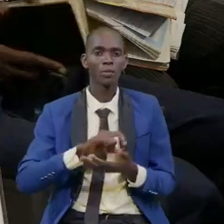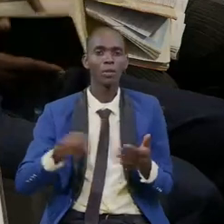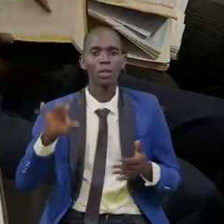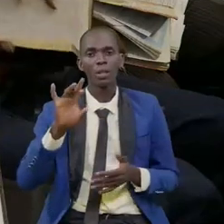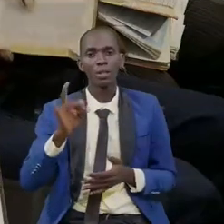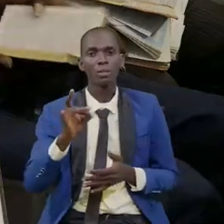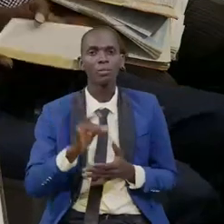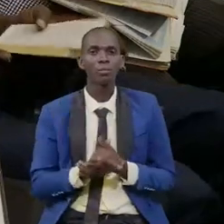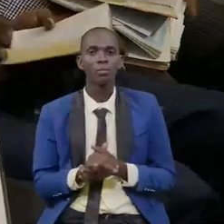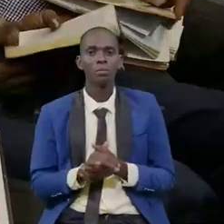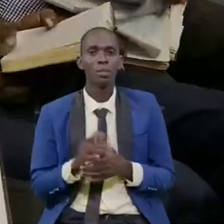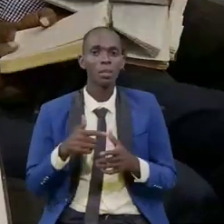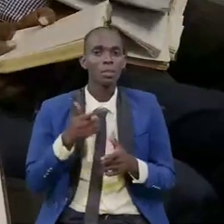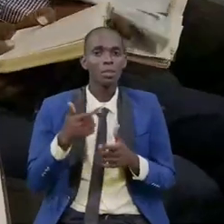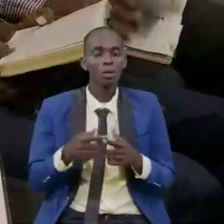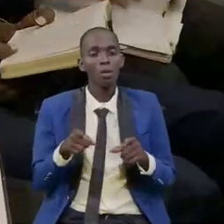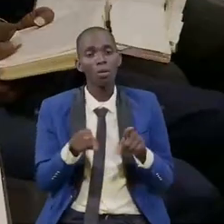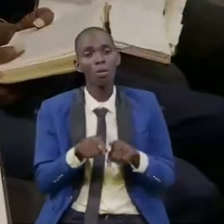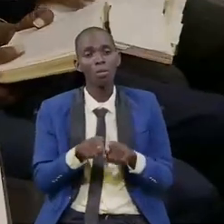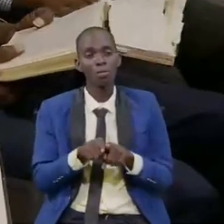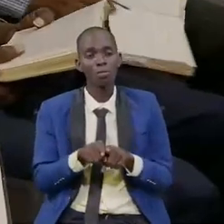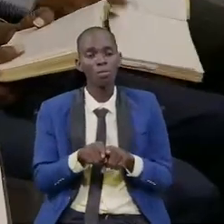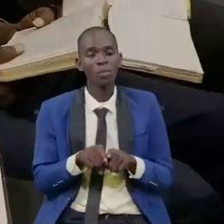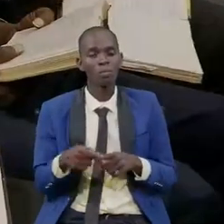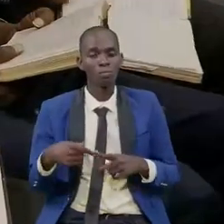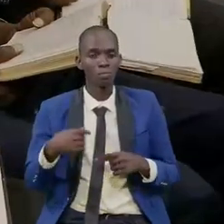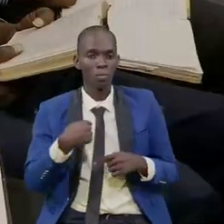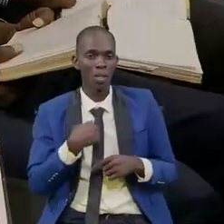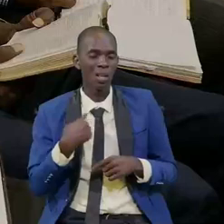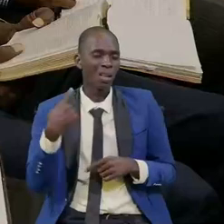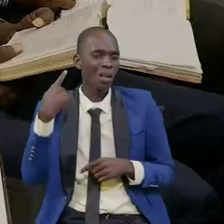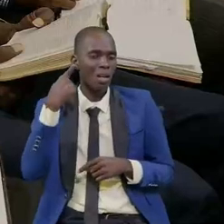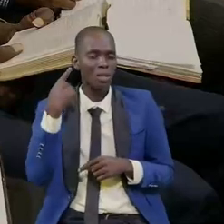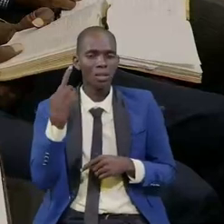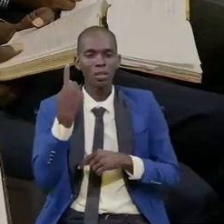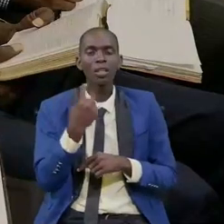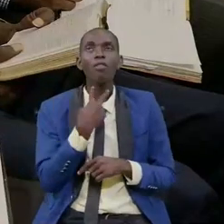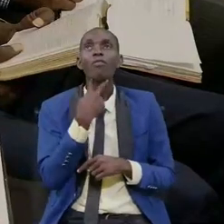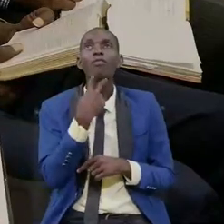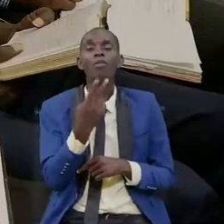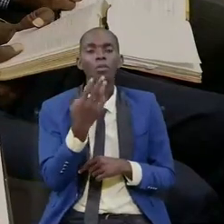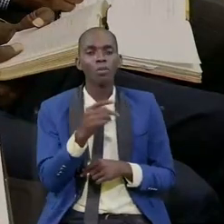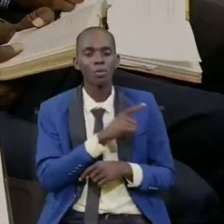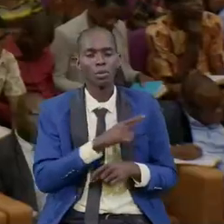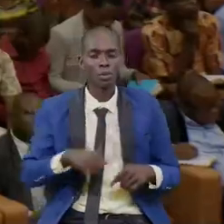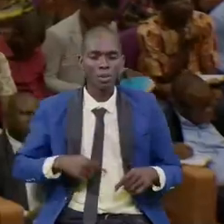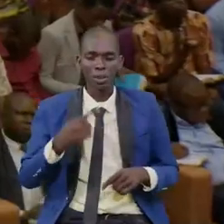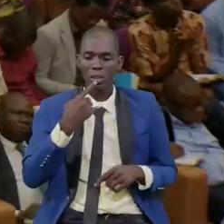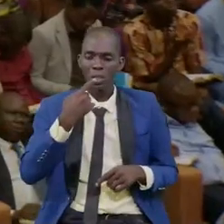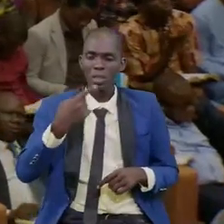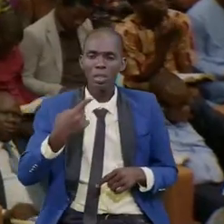8. J'entendis la voix du Seigneur